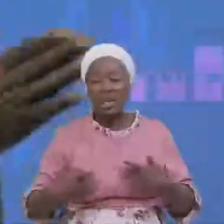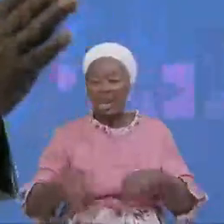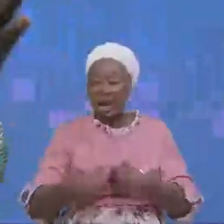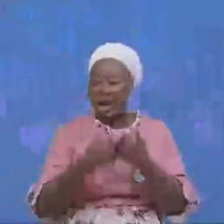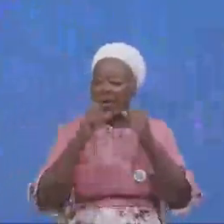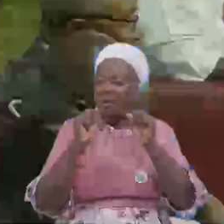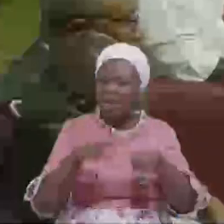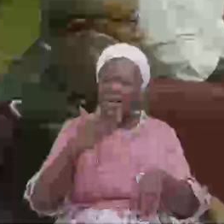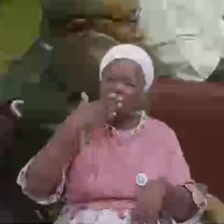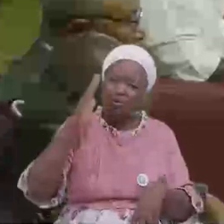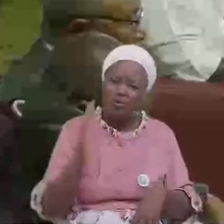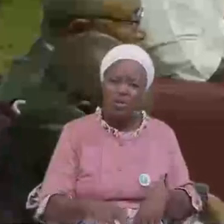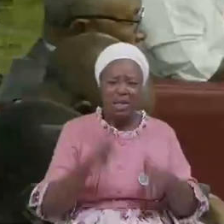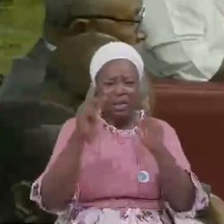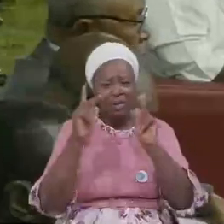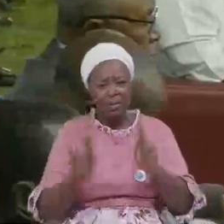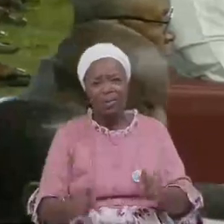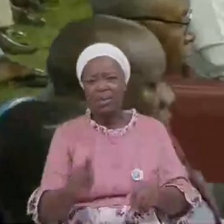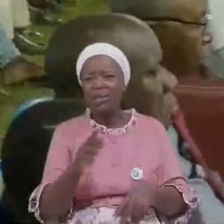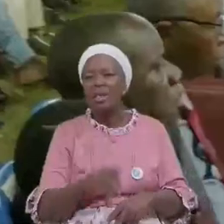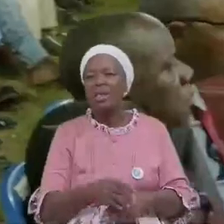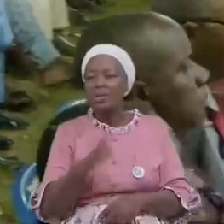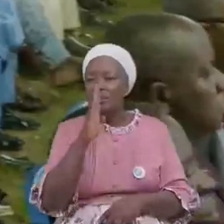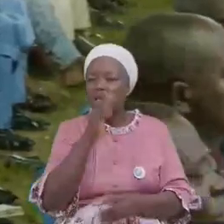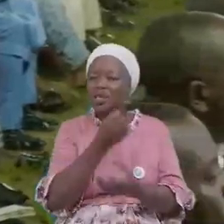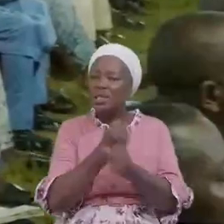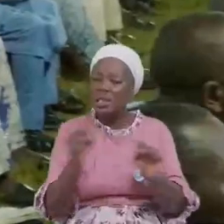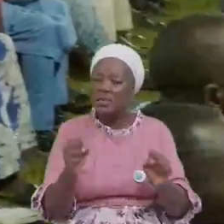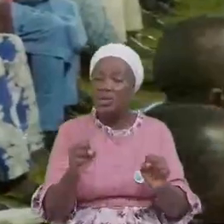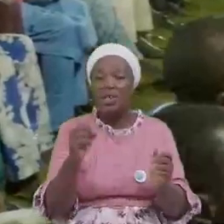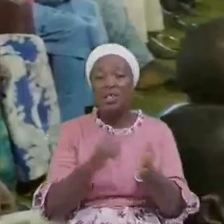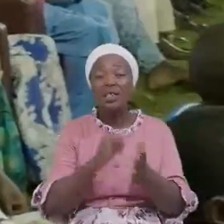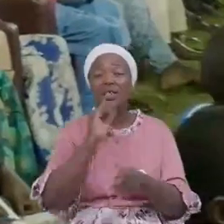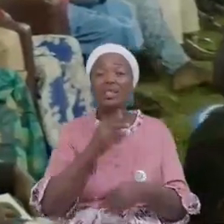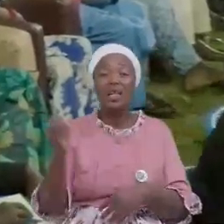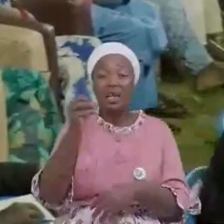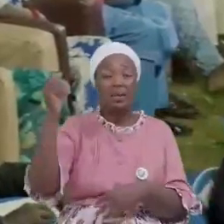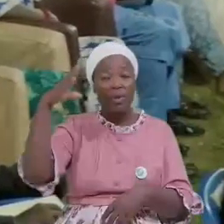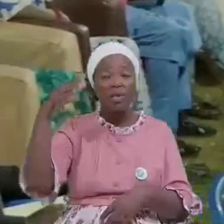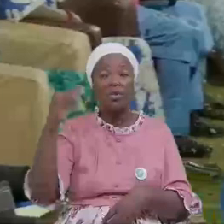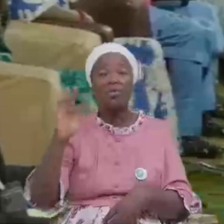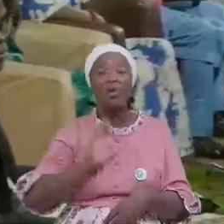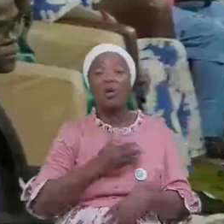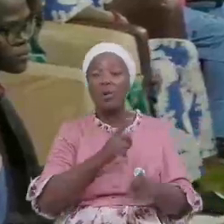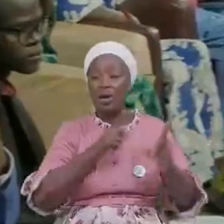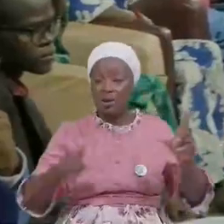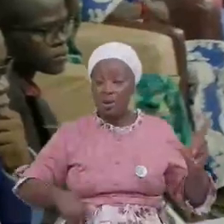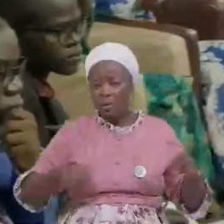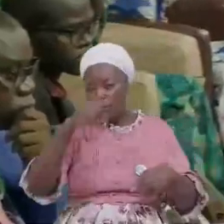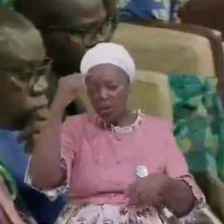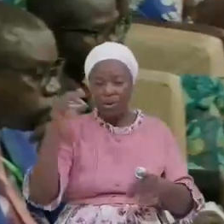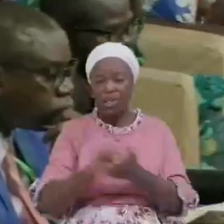Comment une personne, un homme violent peut-il être sauvé? Mais la grâce de notre Seigneur a surabondé